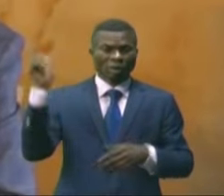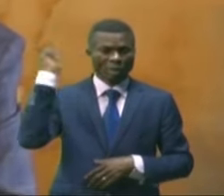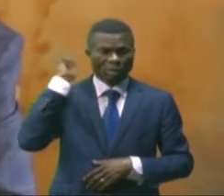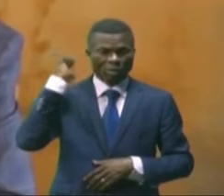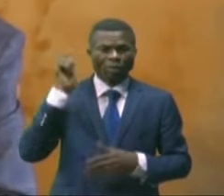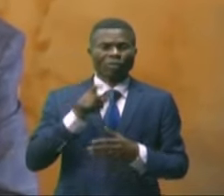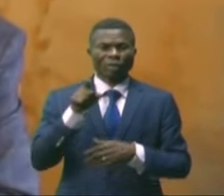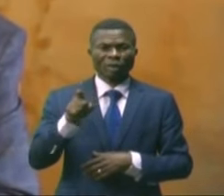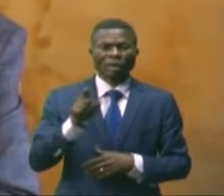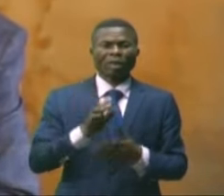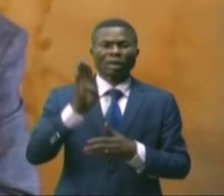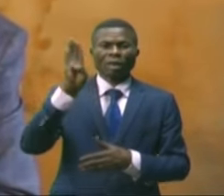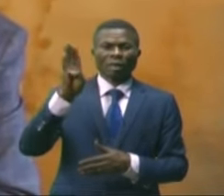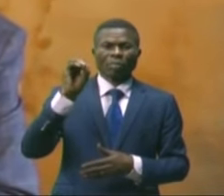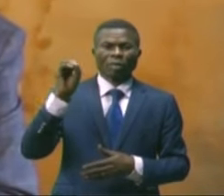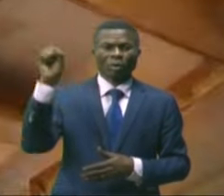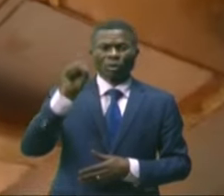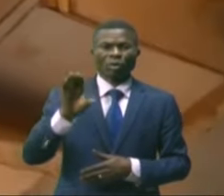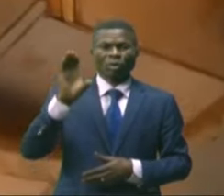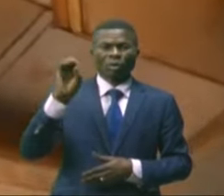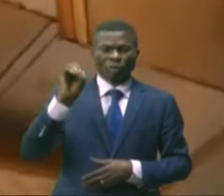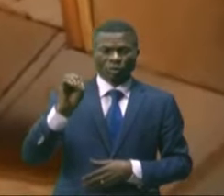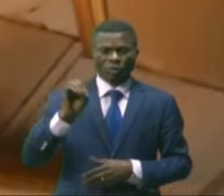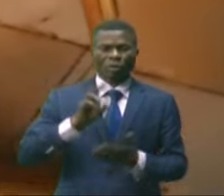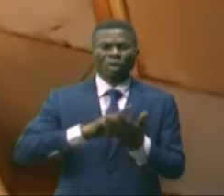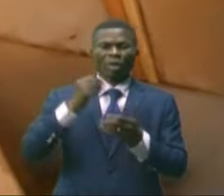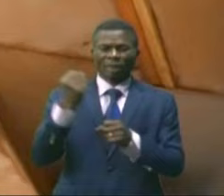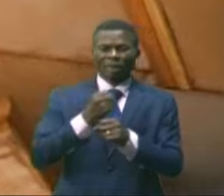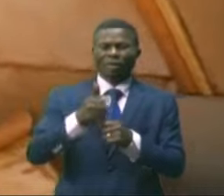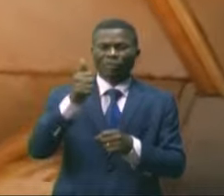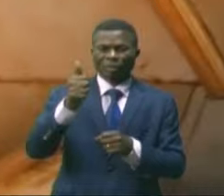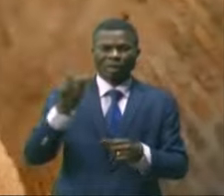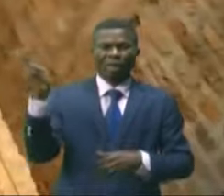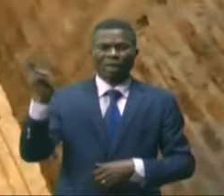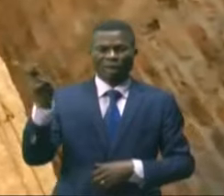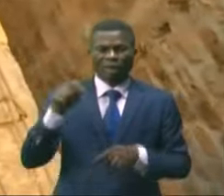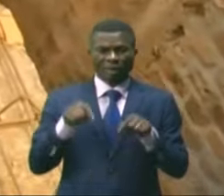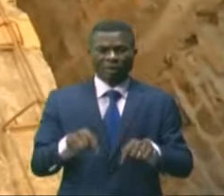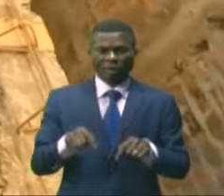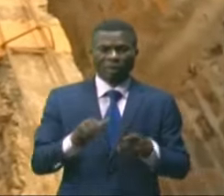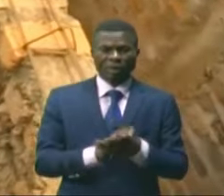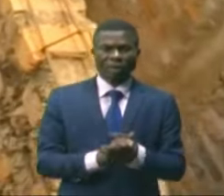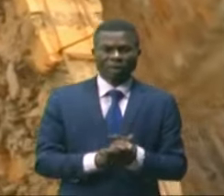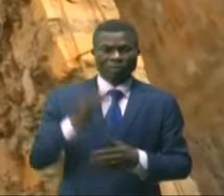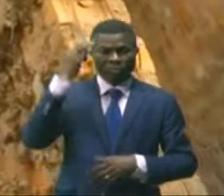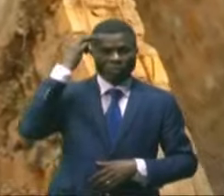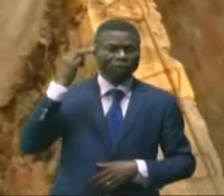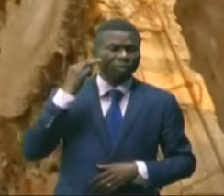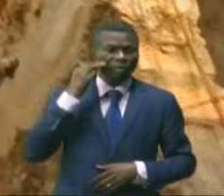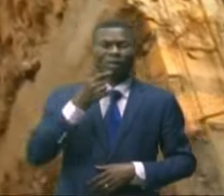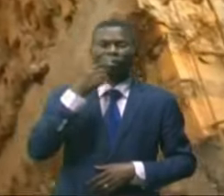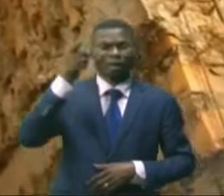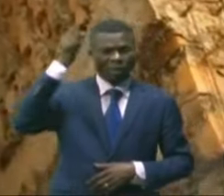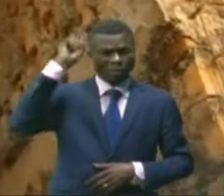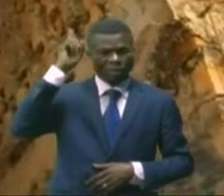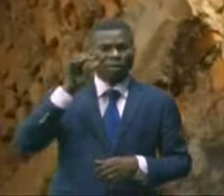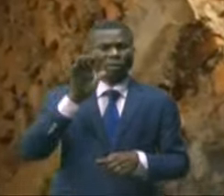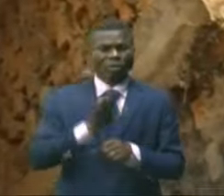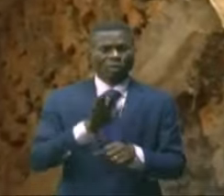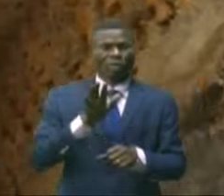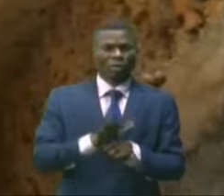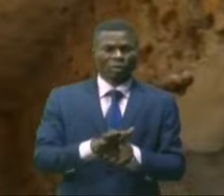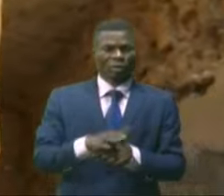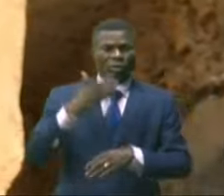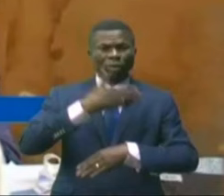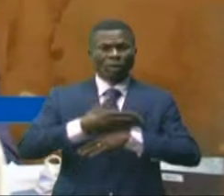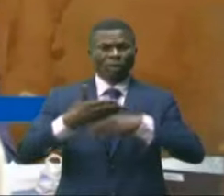Tshitenge Tshamuyaya a un bilan qui parle. Ici chez nous au Kassai, le ministre Mouyi nous l'avait dit, beaucoup avaient